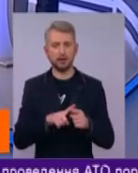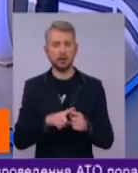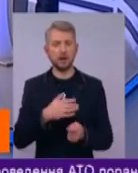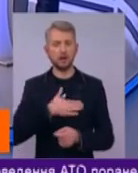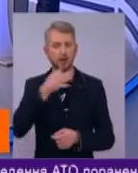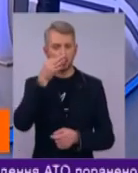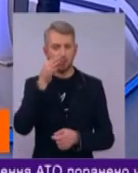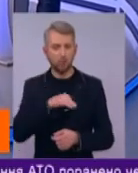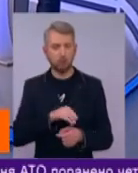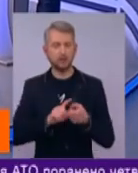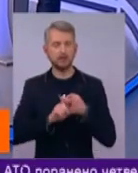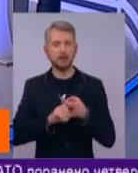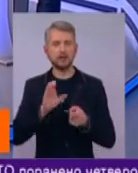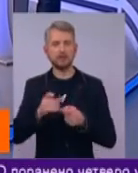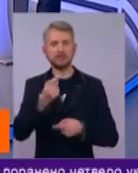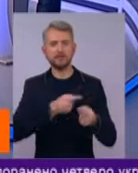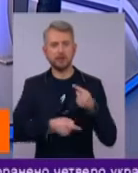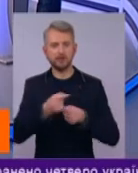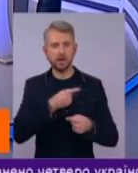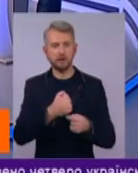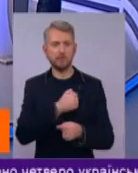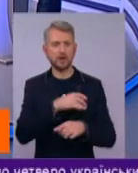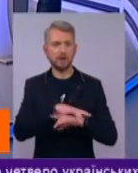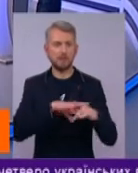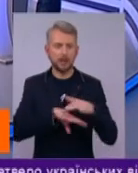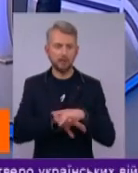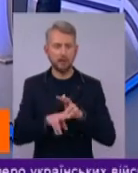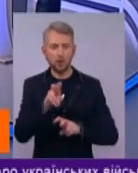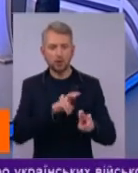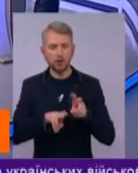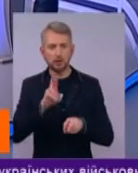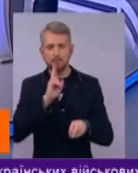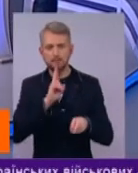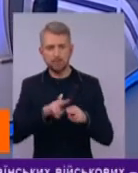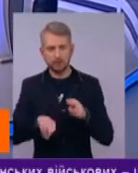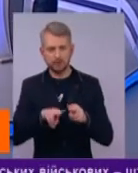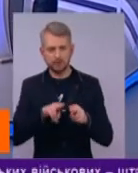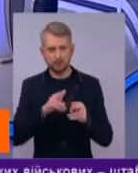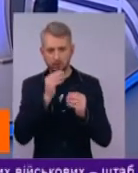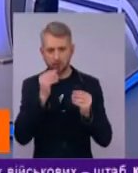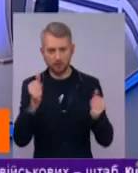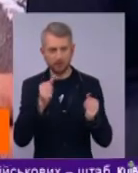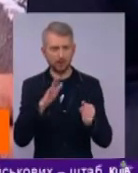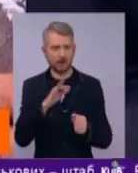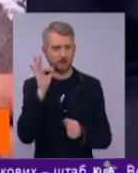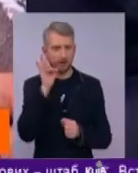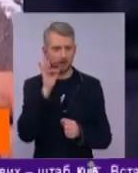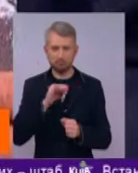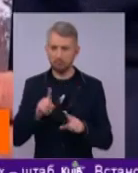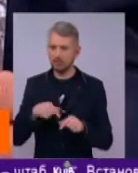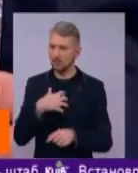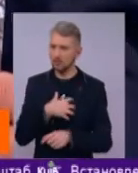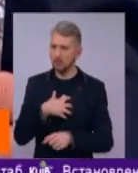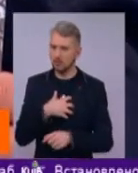опыт, связанный с возвращением военнопленных и розыском без вести пропавших в Афганистане. Это то, что актуально